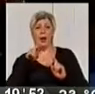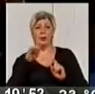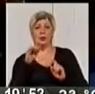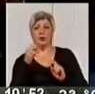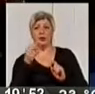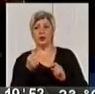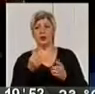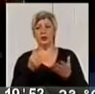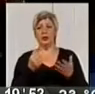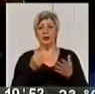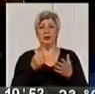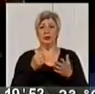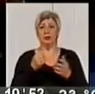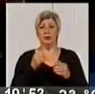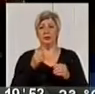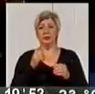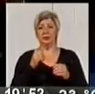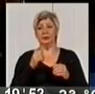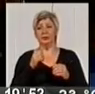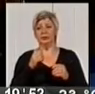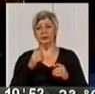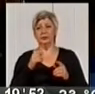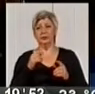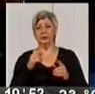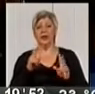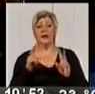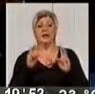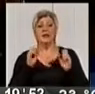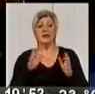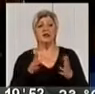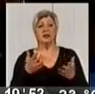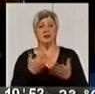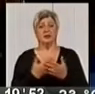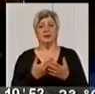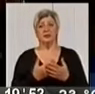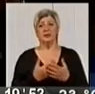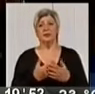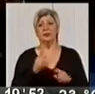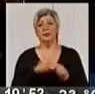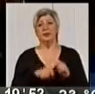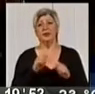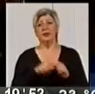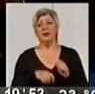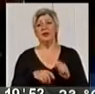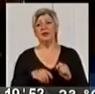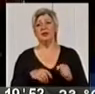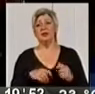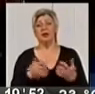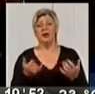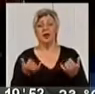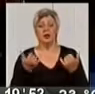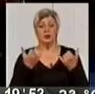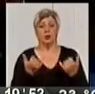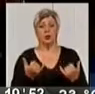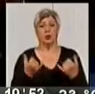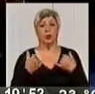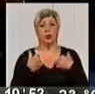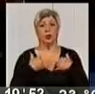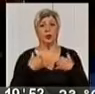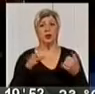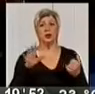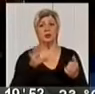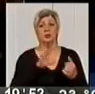побудували свиноферму, якої минулого року не було, і щось там. От як перевіряється навколишнє це так, середовище? Сьогодні у нас були